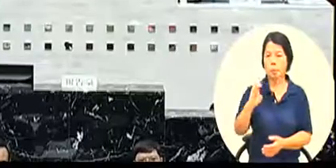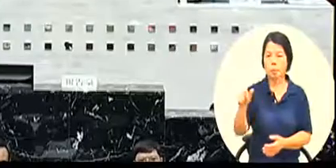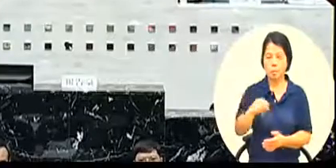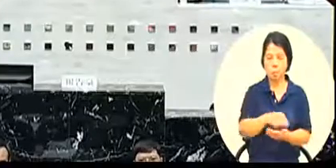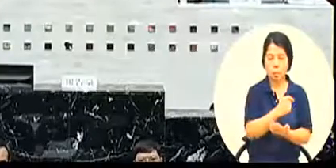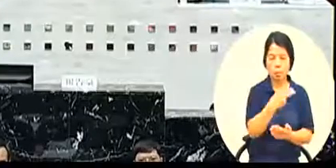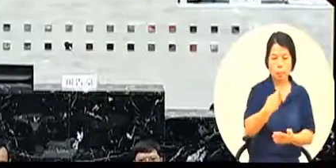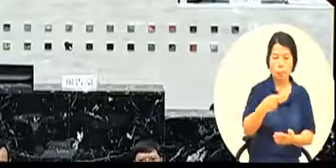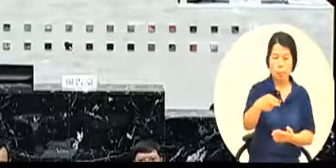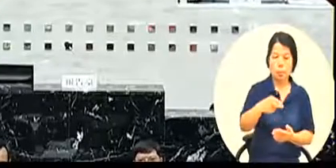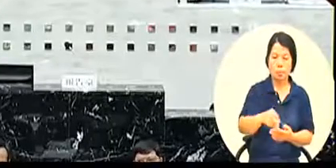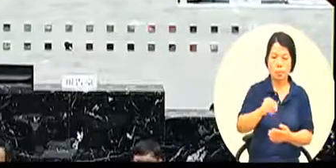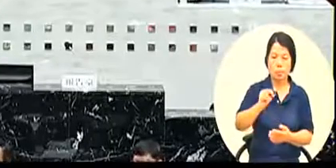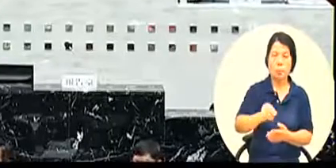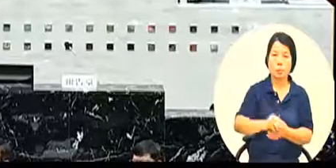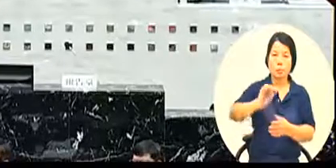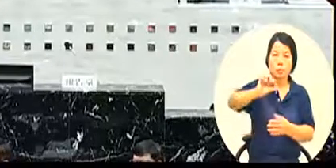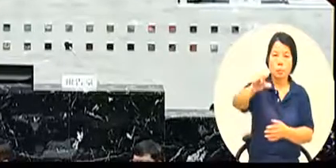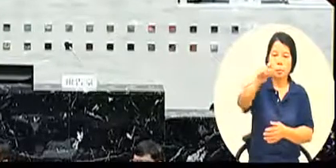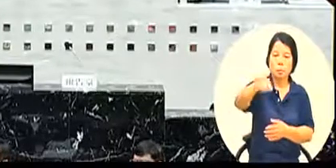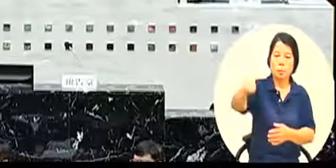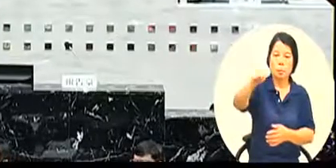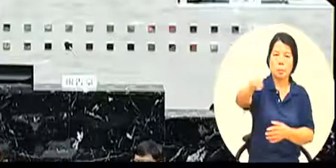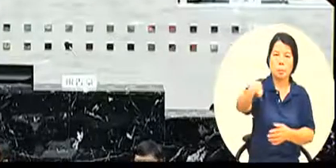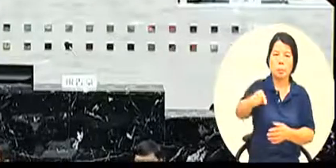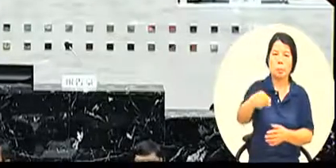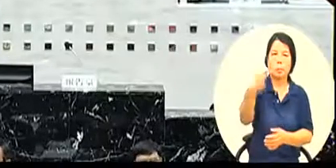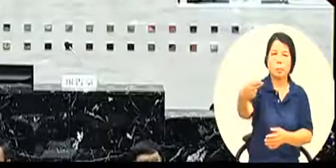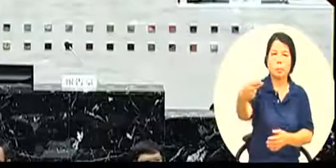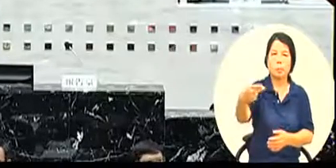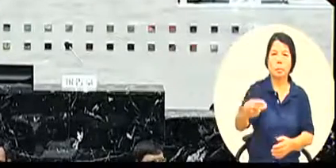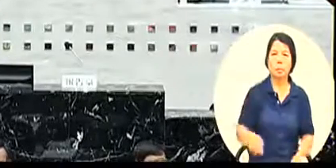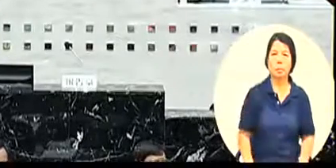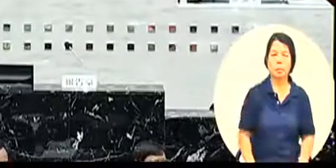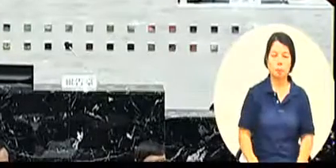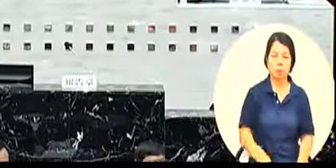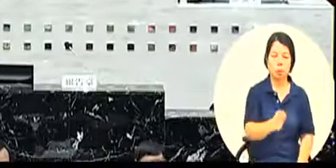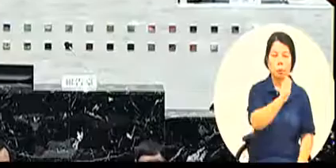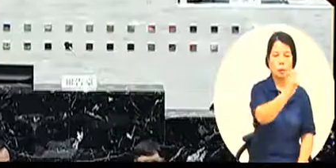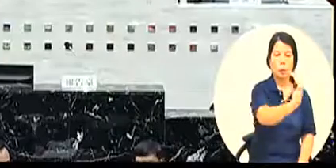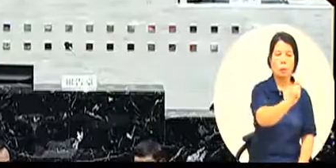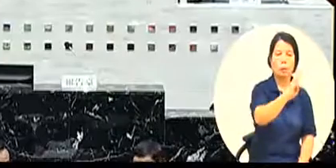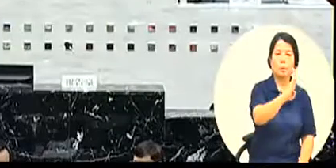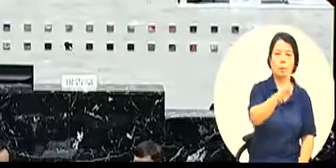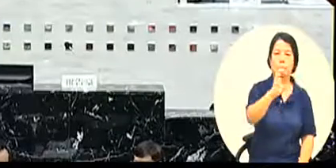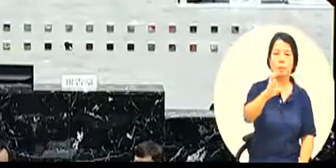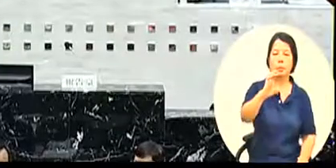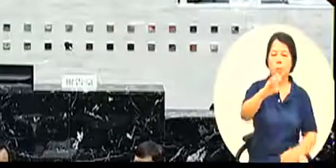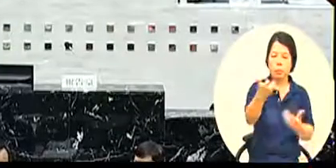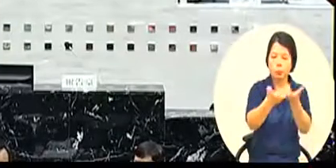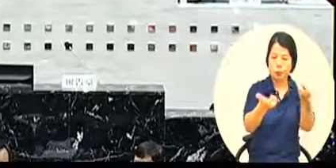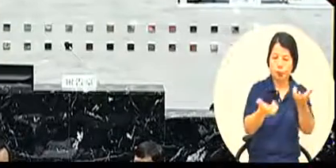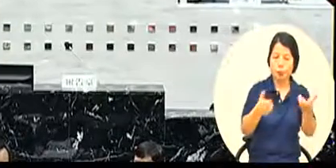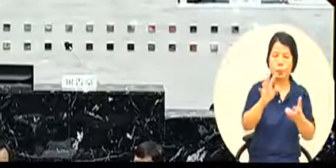右上角会写个 H， 因为全部长一样，所以我们做了 ABCD 的分类。